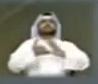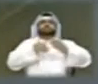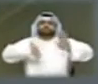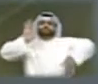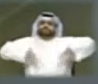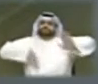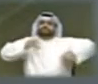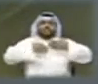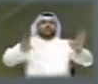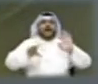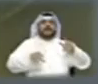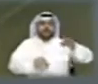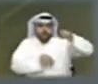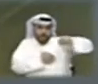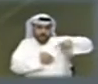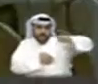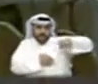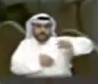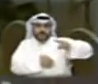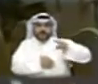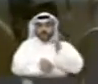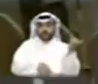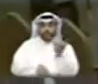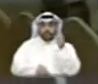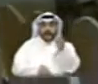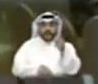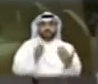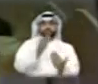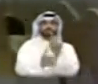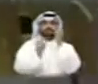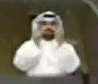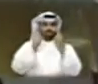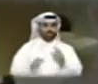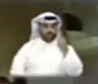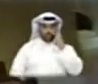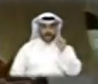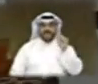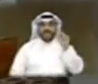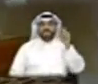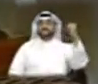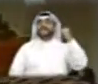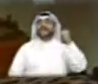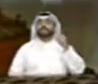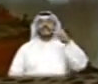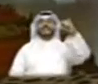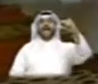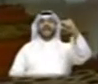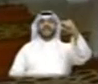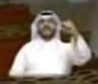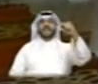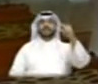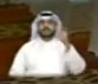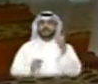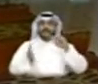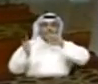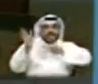70% من المجتمع الكويتي يعانون من نقص في فيتامين د. المشاركون تطرقوا إلى الطرق التغذوية